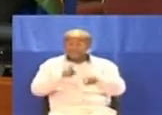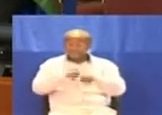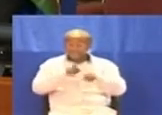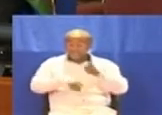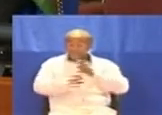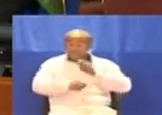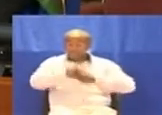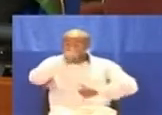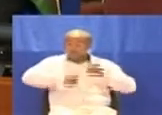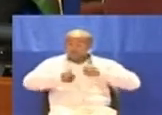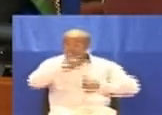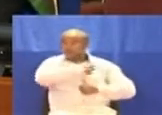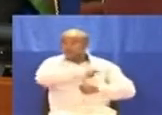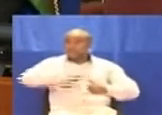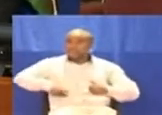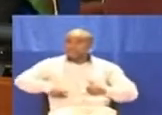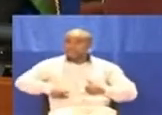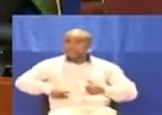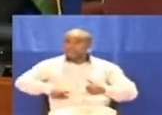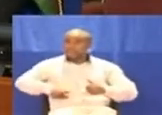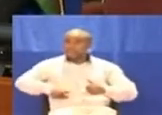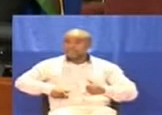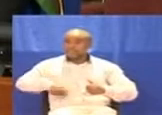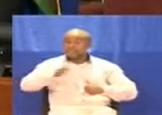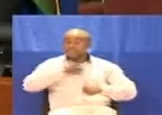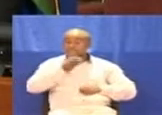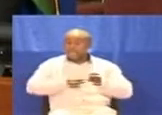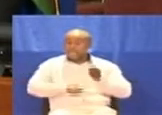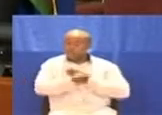Mapinduzi, alihongwa shilingi moja?